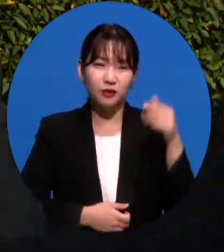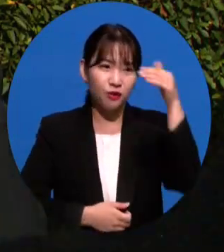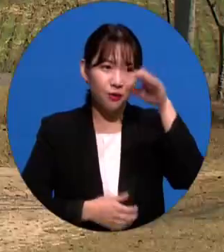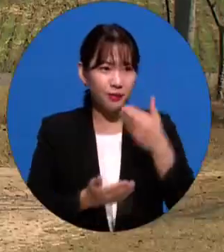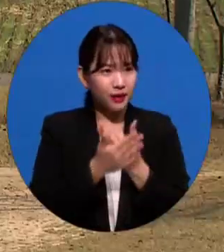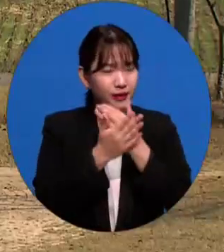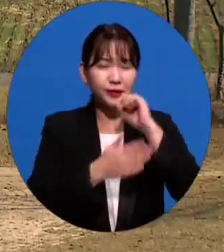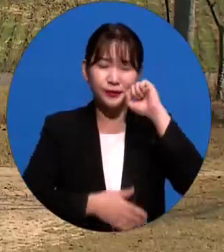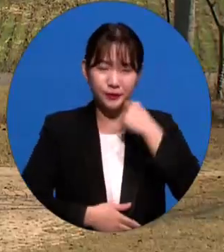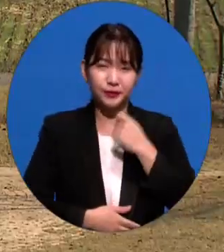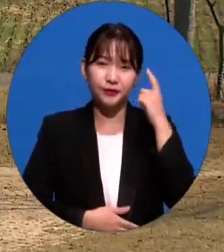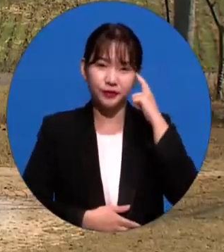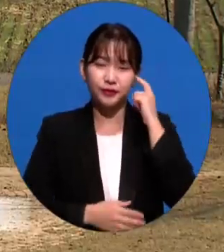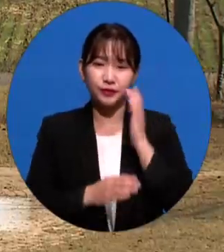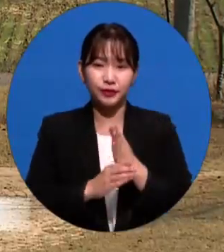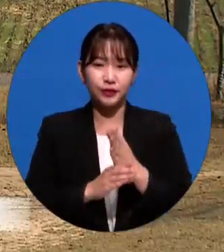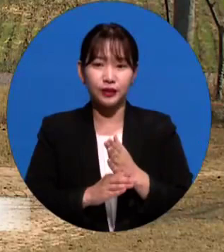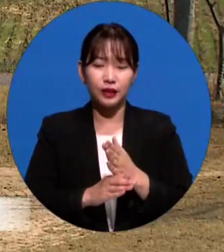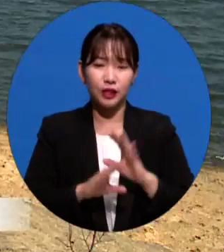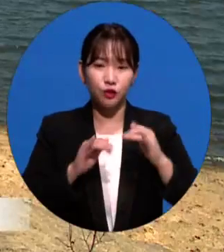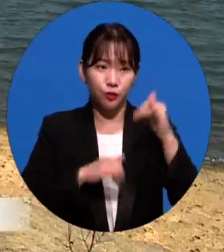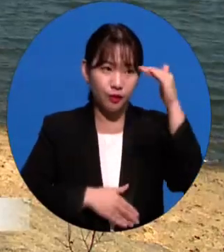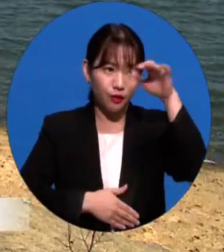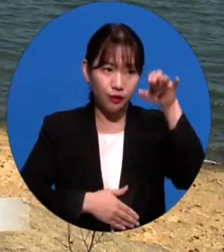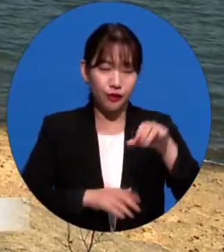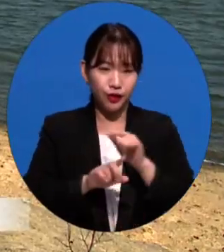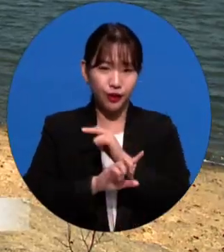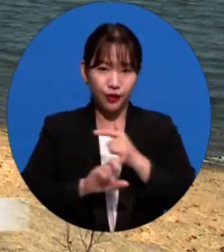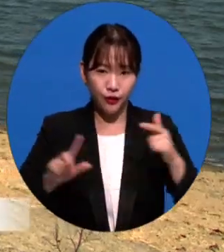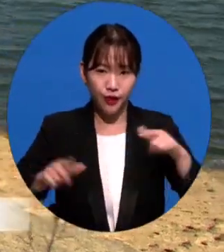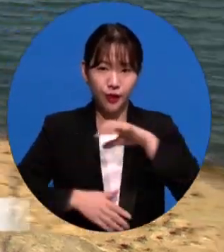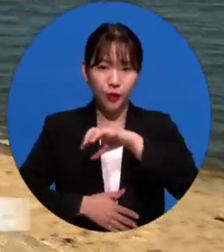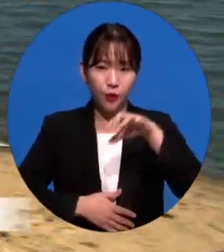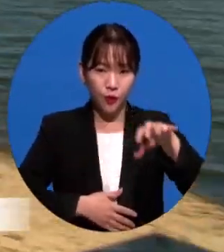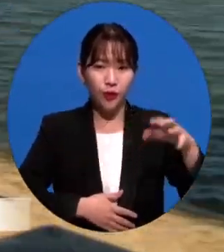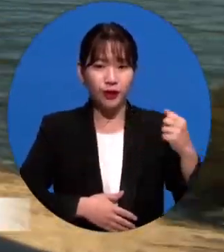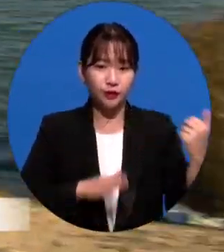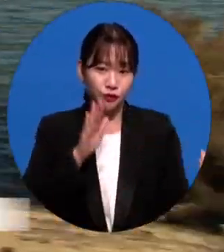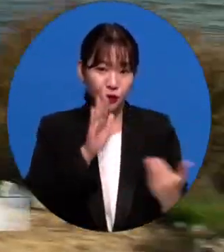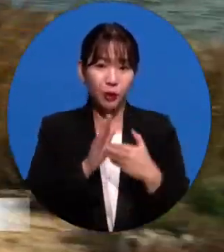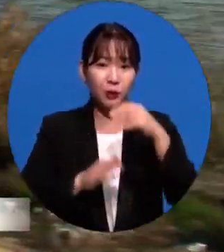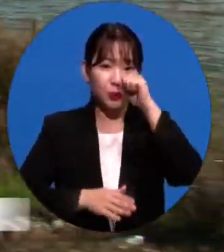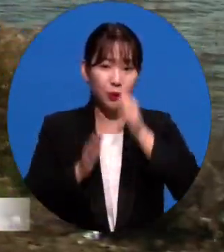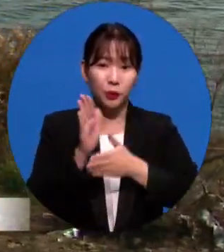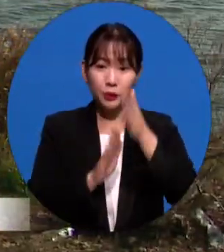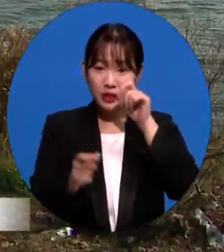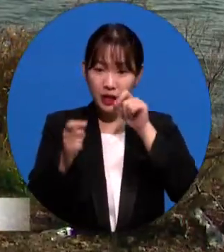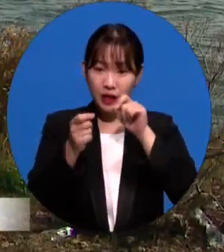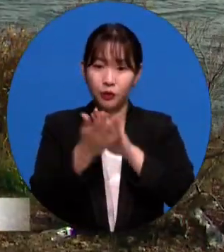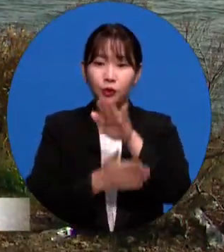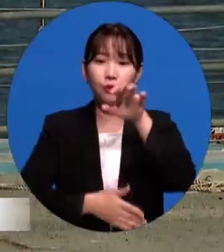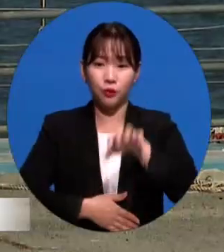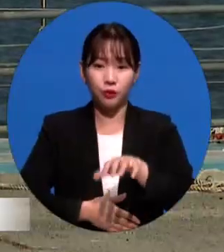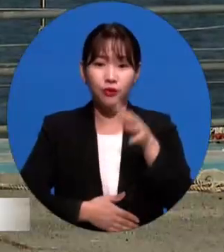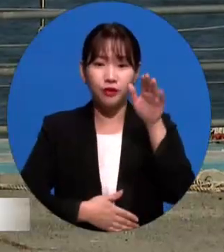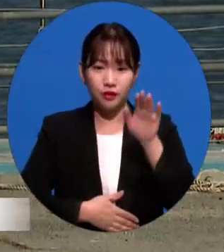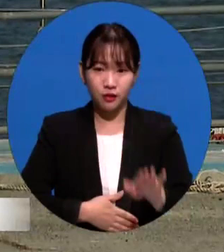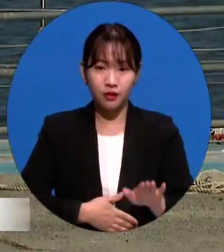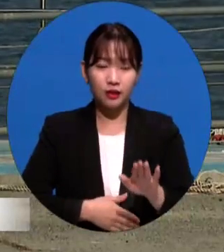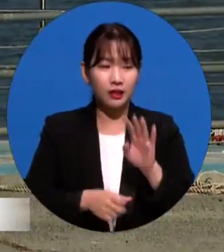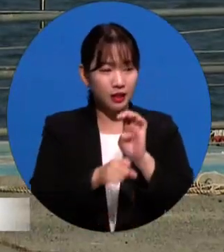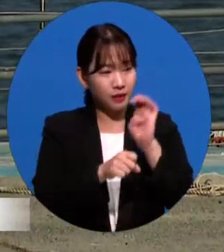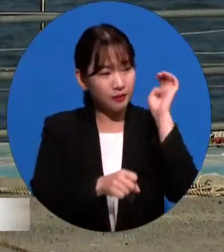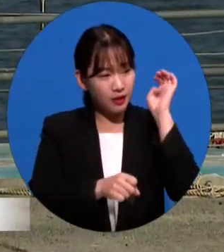않을 거라 보고 있습니다 영상은 국민관광지는 다양한 자원을 가진 최고의 도시군교 유원지로 꼽히지만